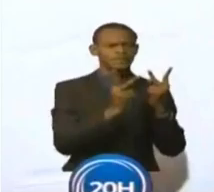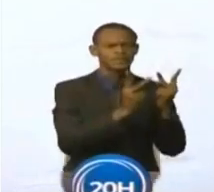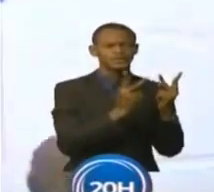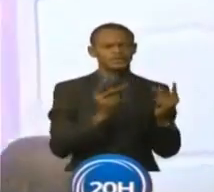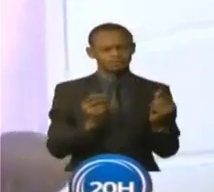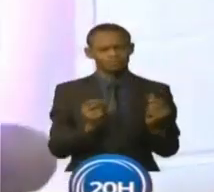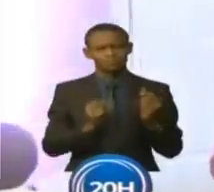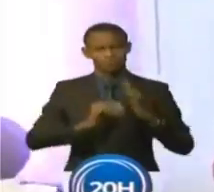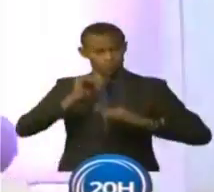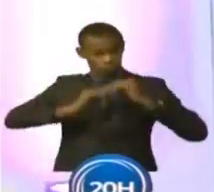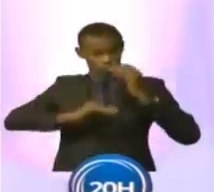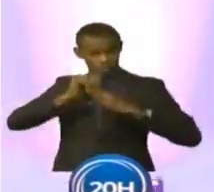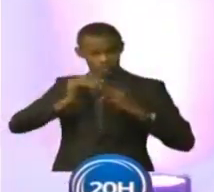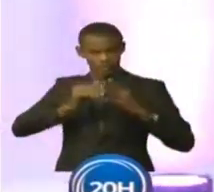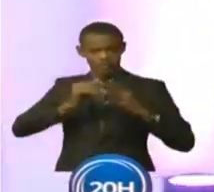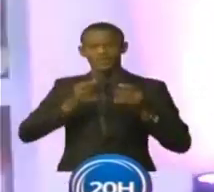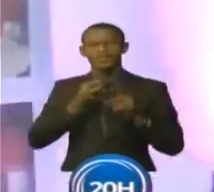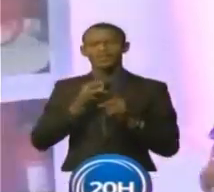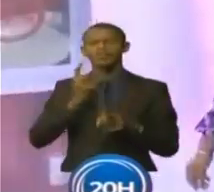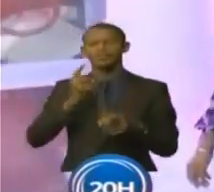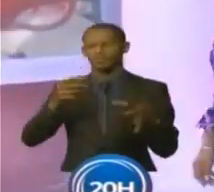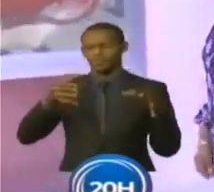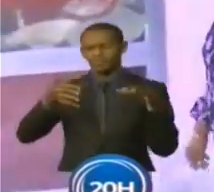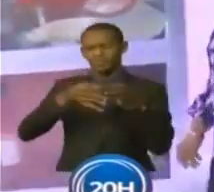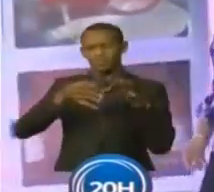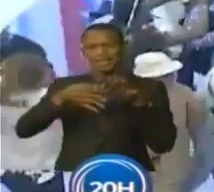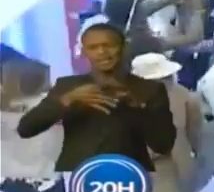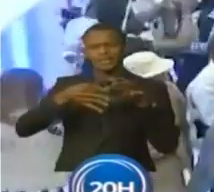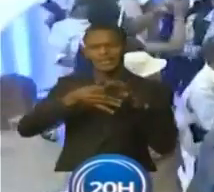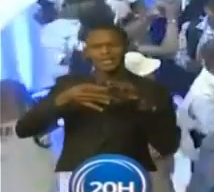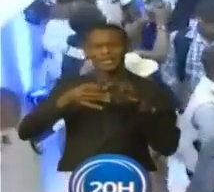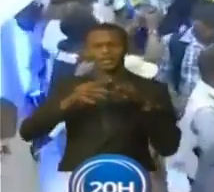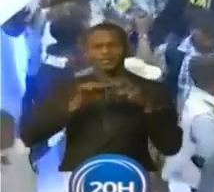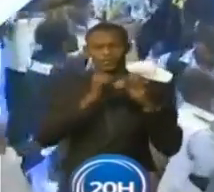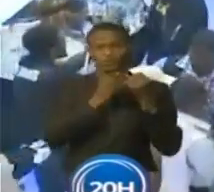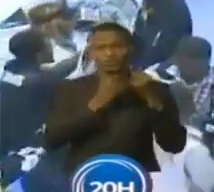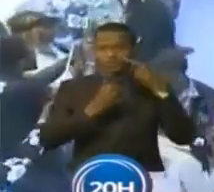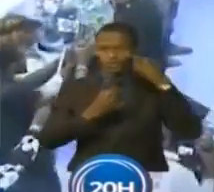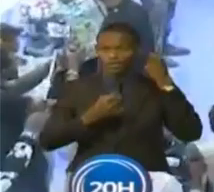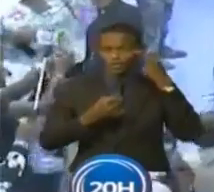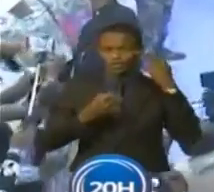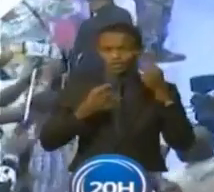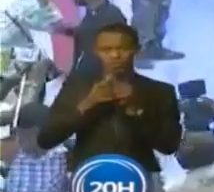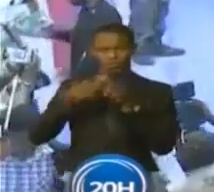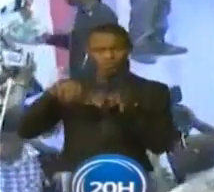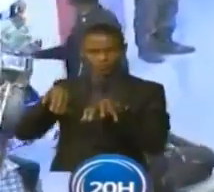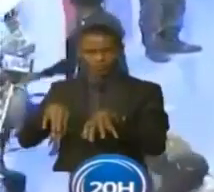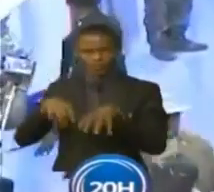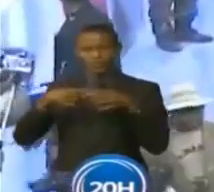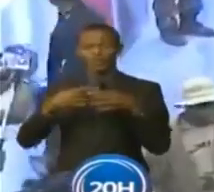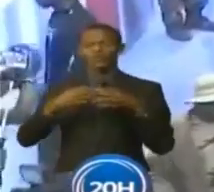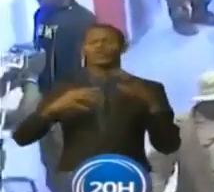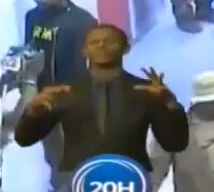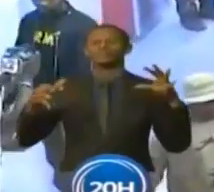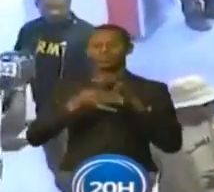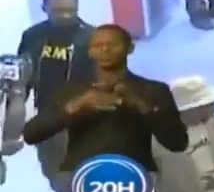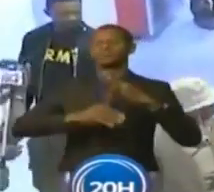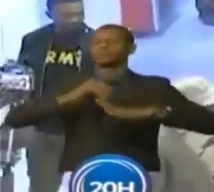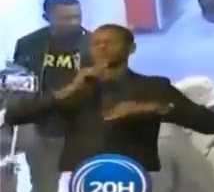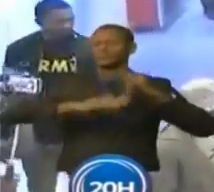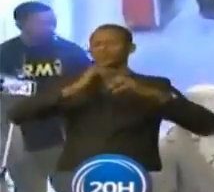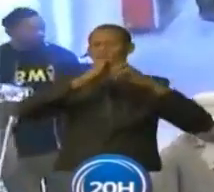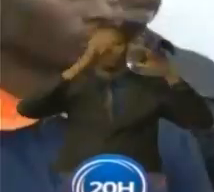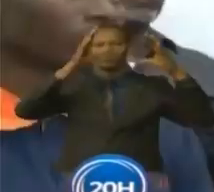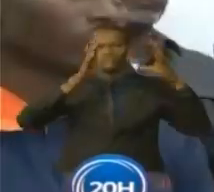partenariat public-privé matérialisé avec le concours de l'entreprise chinoise Jiao International. Ce grand complexe comprend